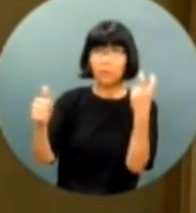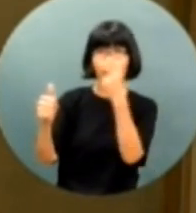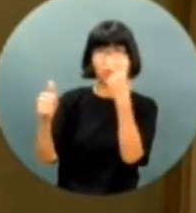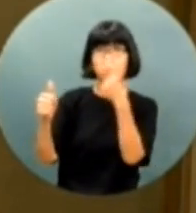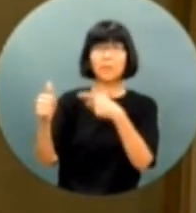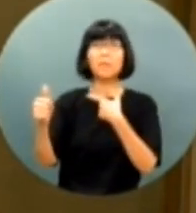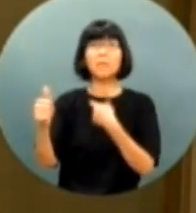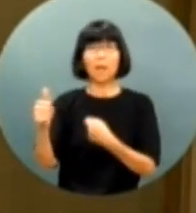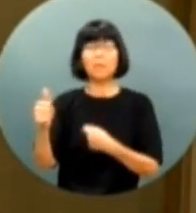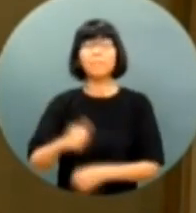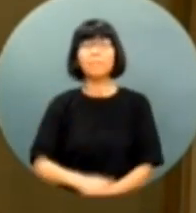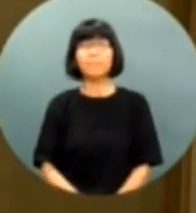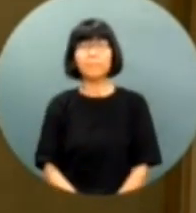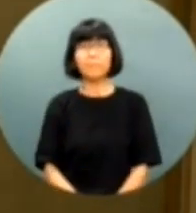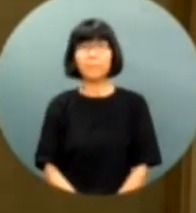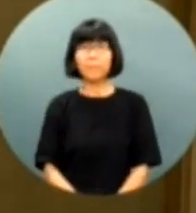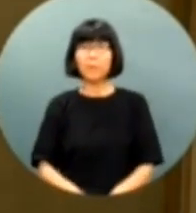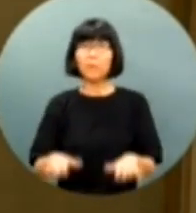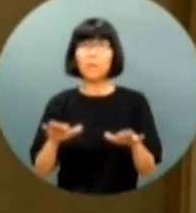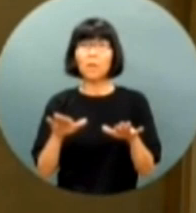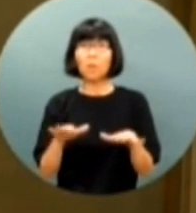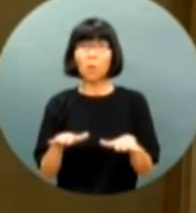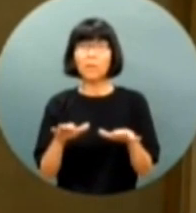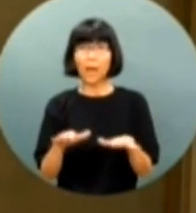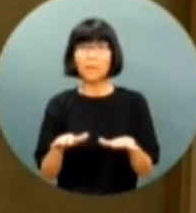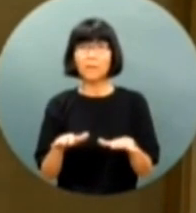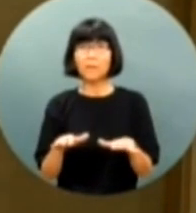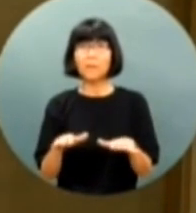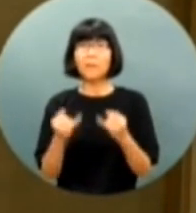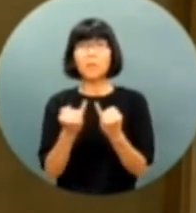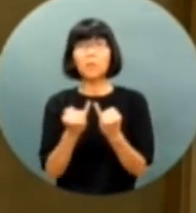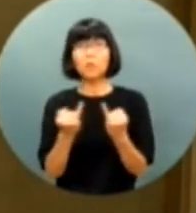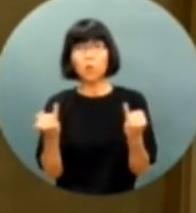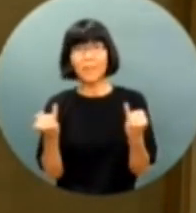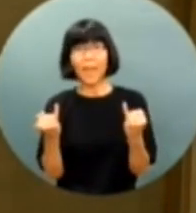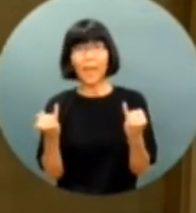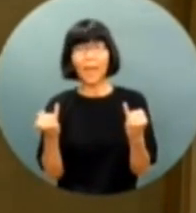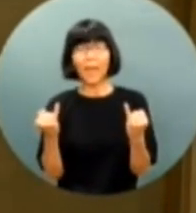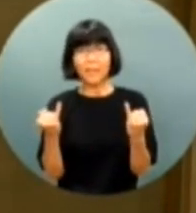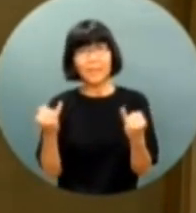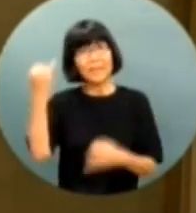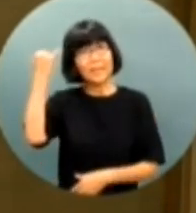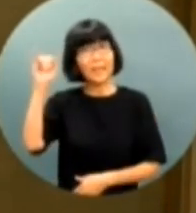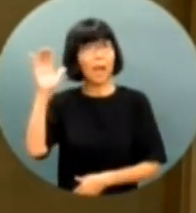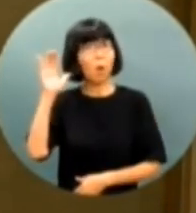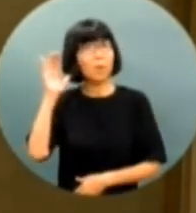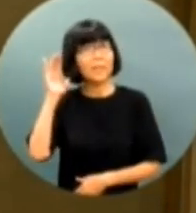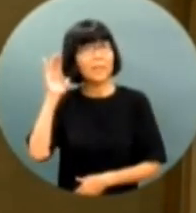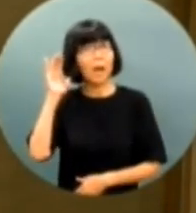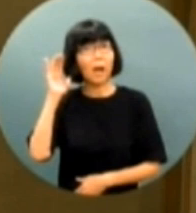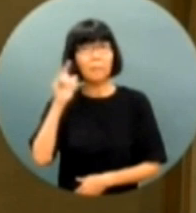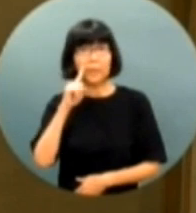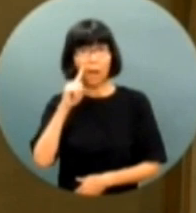ね、今回取り上げるにあたって、多くの女性の方に意見を聞いてみましたが、ほとん